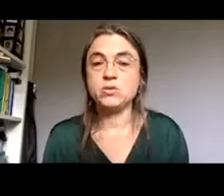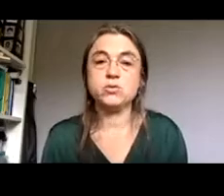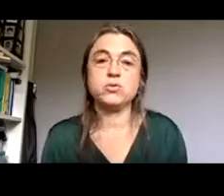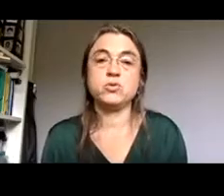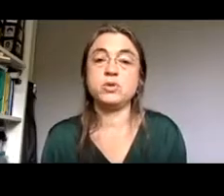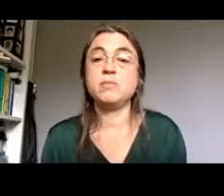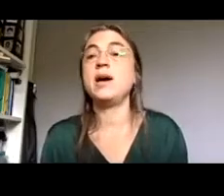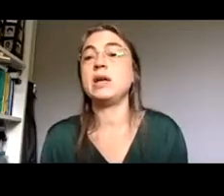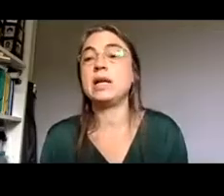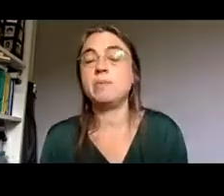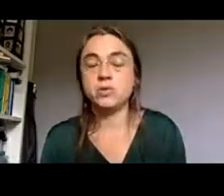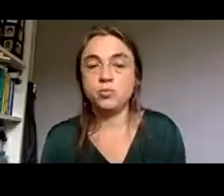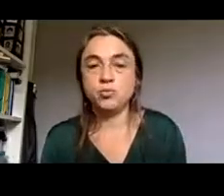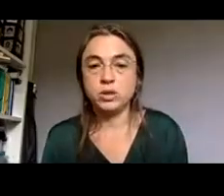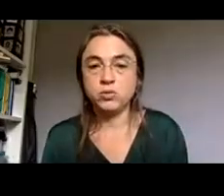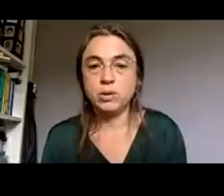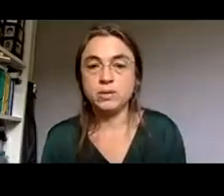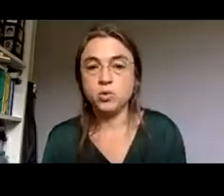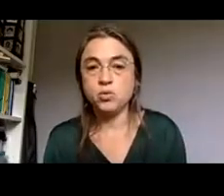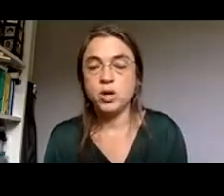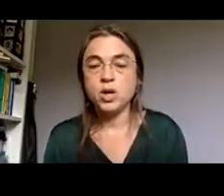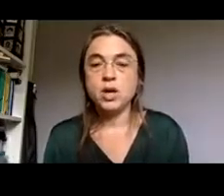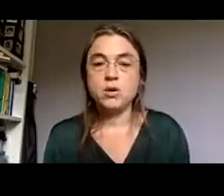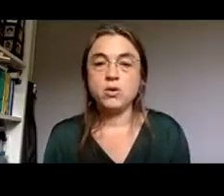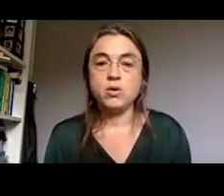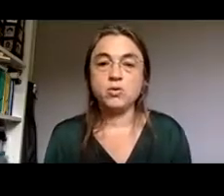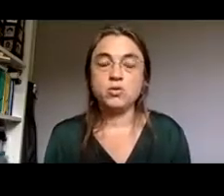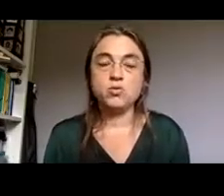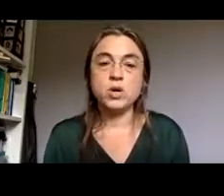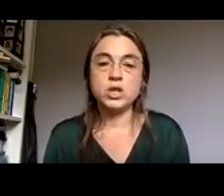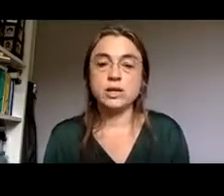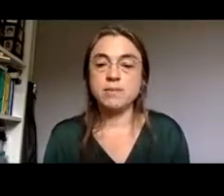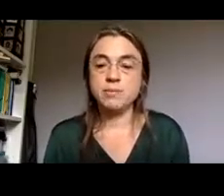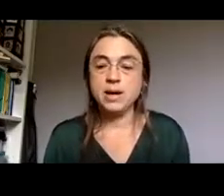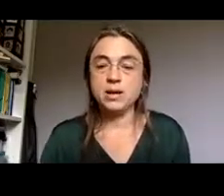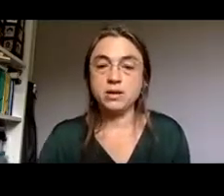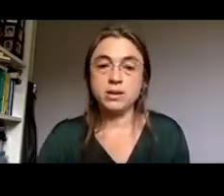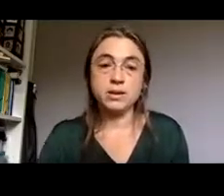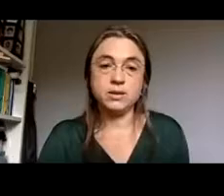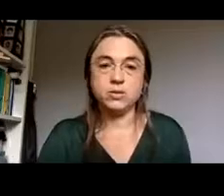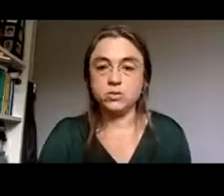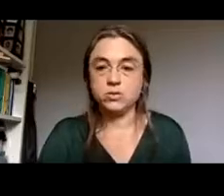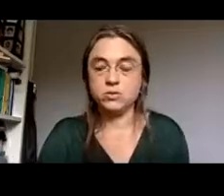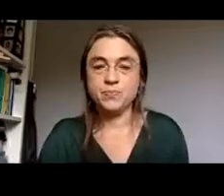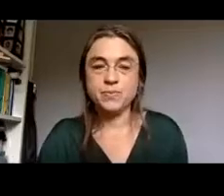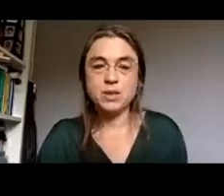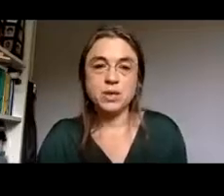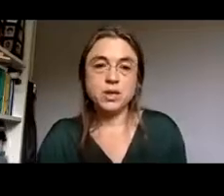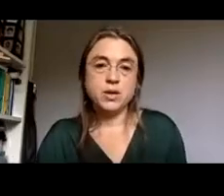fait ce débat avec les patients pour qu'ils comprennent mieux de quoi chacun parle,